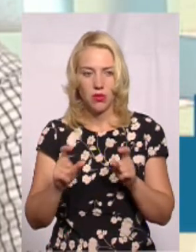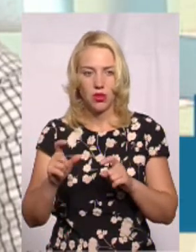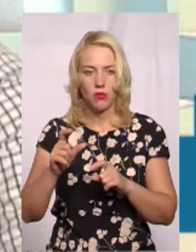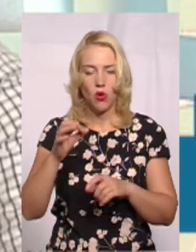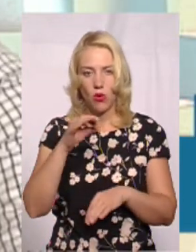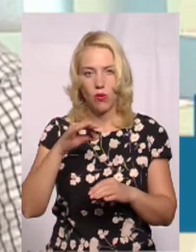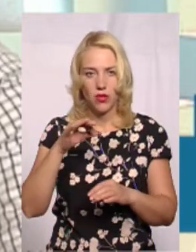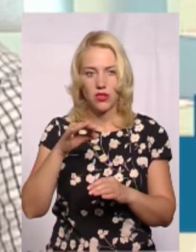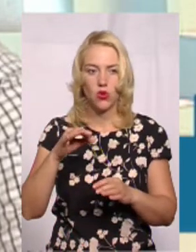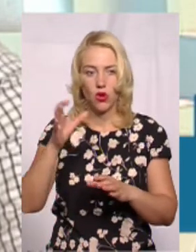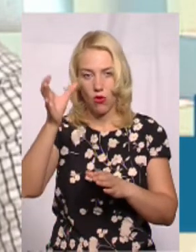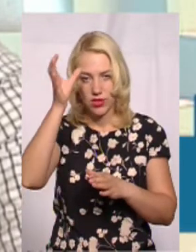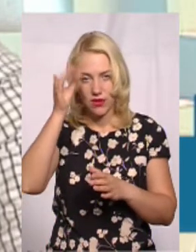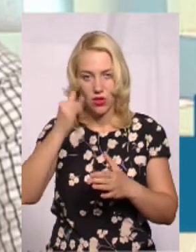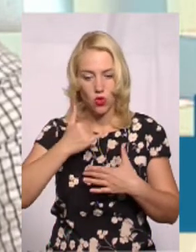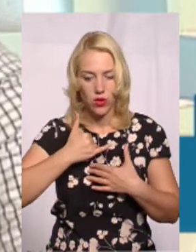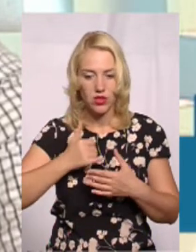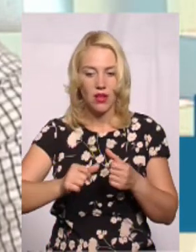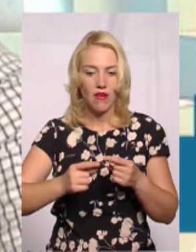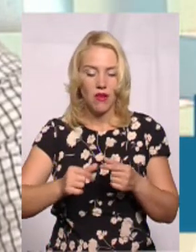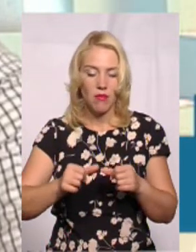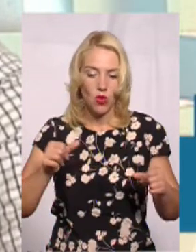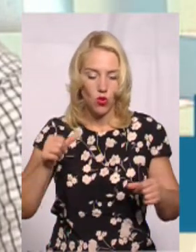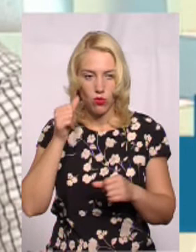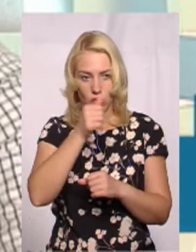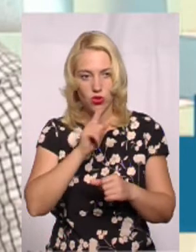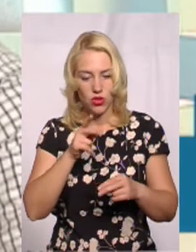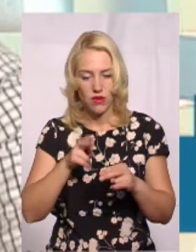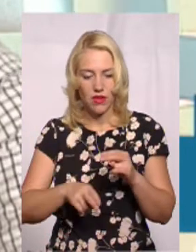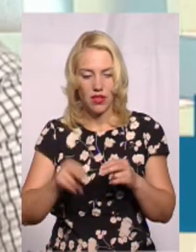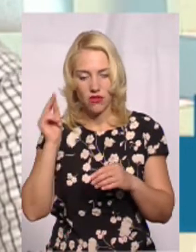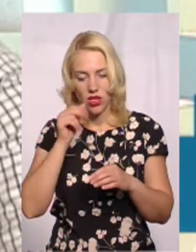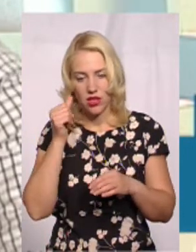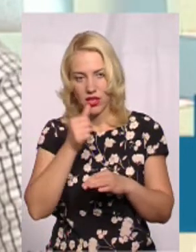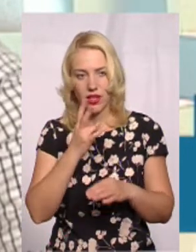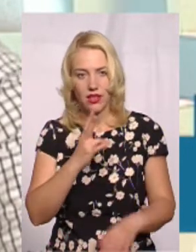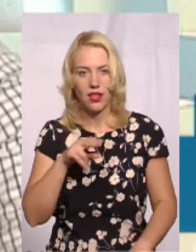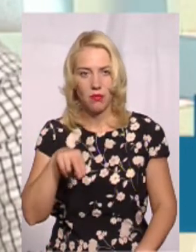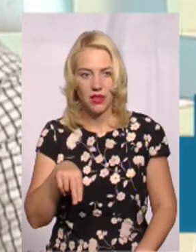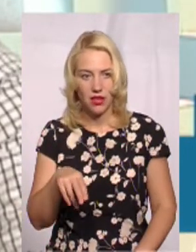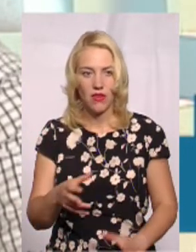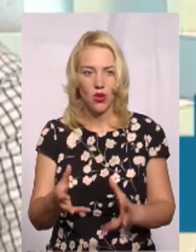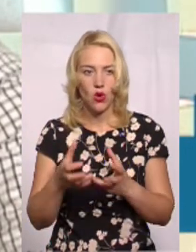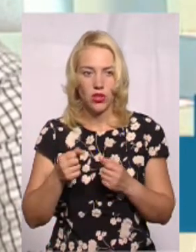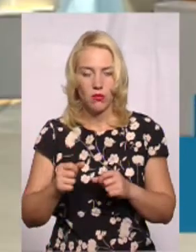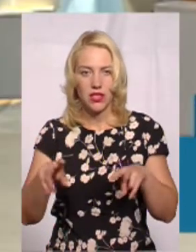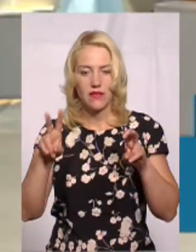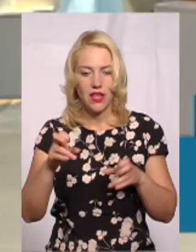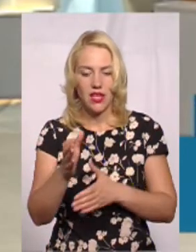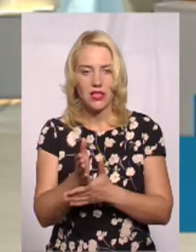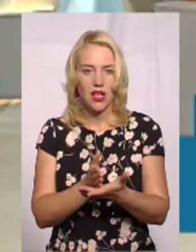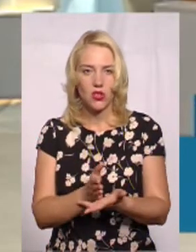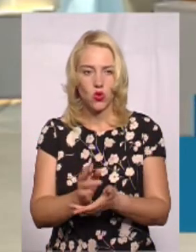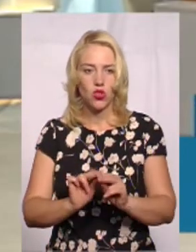обласної освіти нас, в минулому році, чи ось що завершився навчальний рік, Надія Петрівна отримала звання